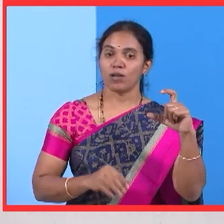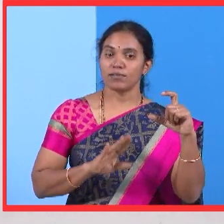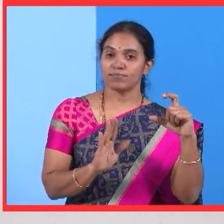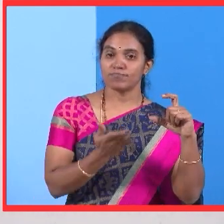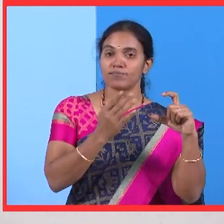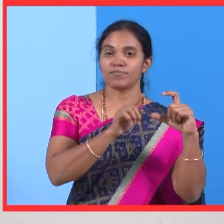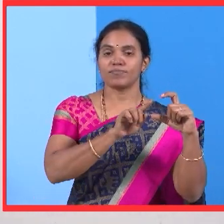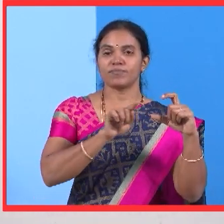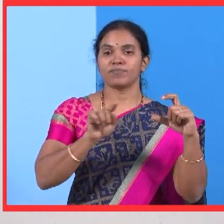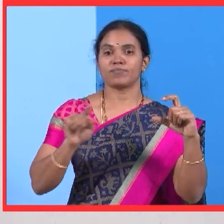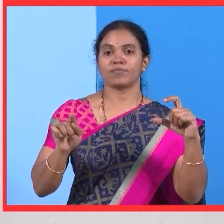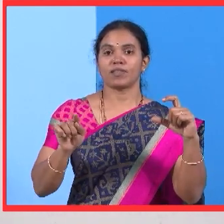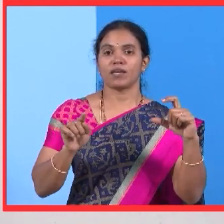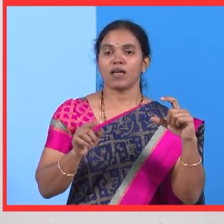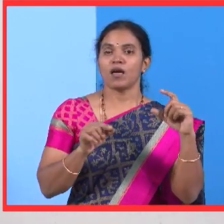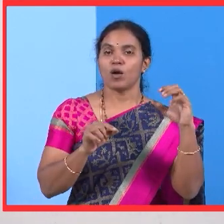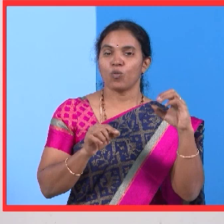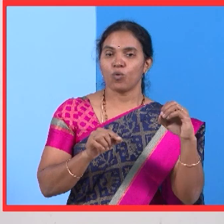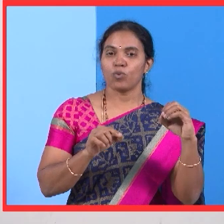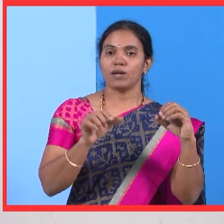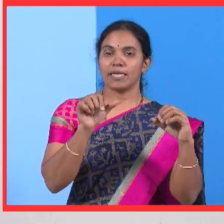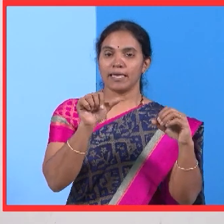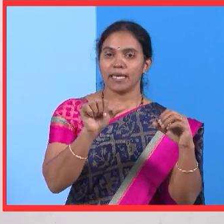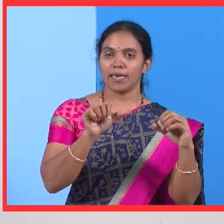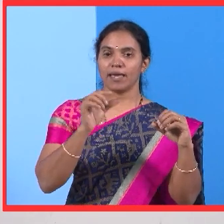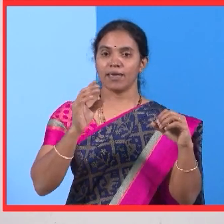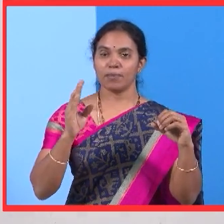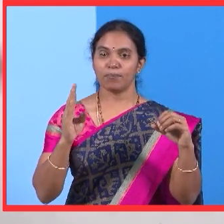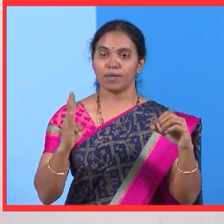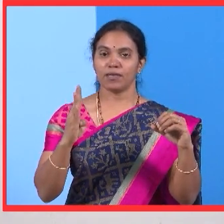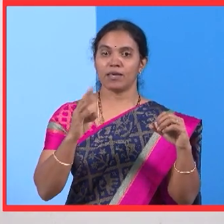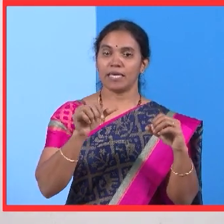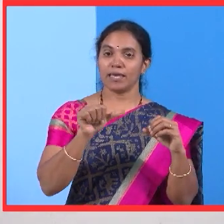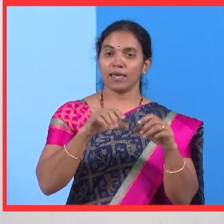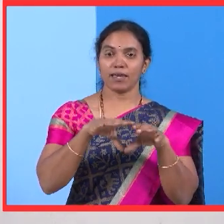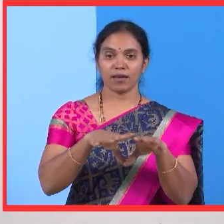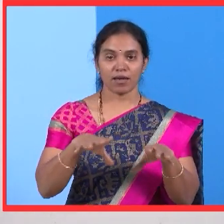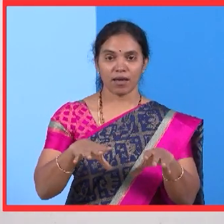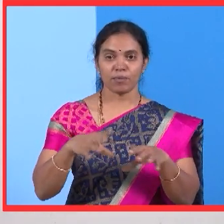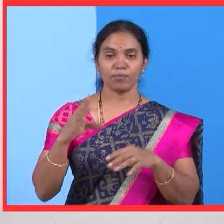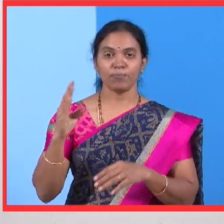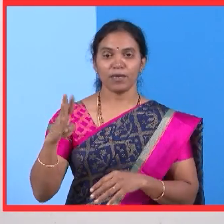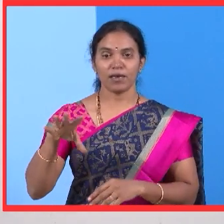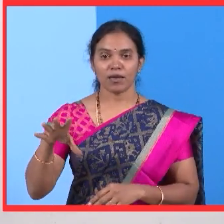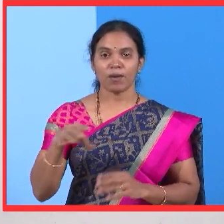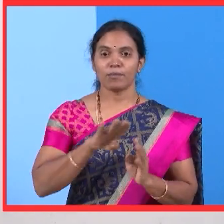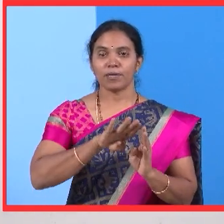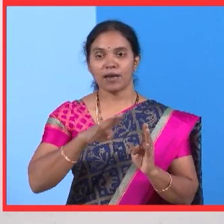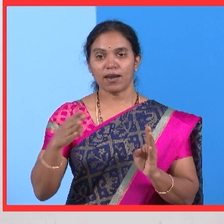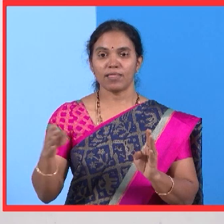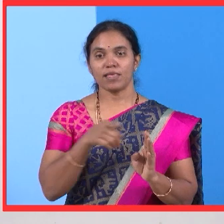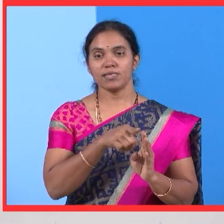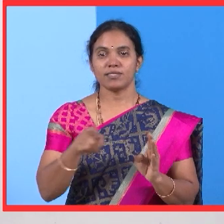கிழக்கு நோக்கி ஏ என்ற கிராமத்தின் வழியாகவும் பி என்ற கிராமத்தை கடந்தும் செல்வதாக நாம் கற்பனை செய்து கொள்வோம்.